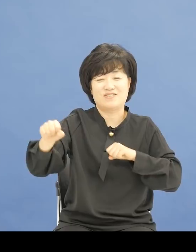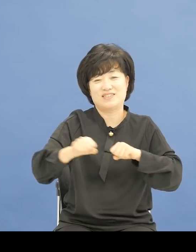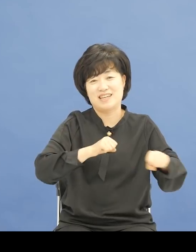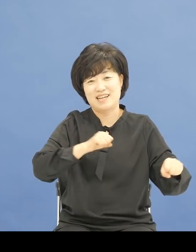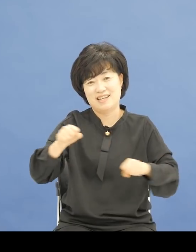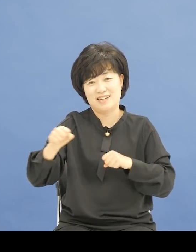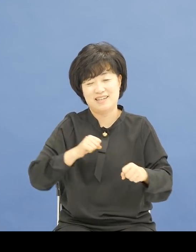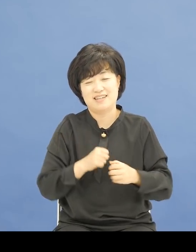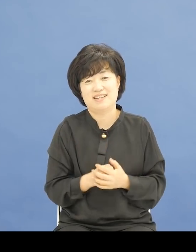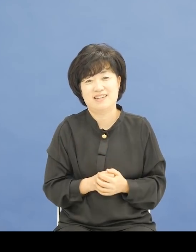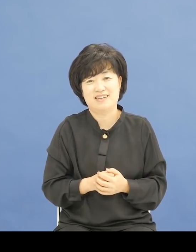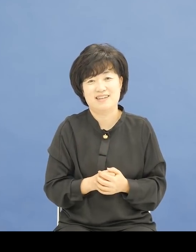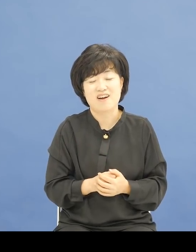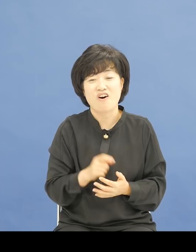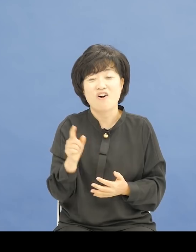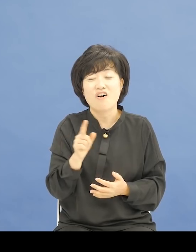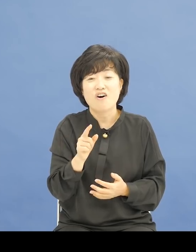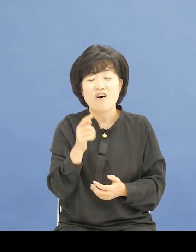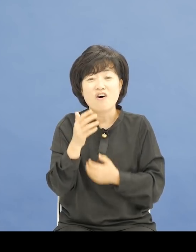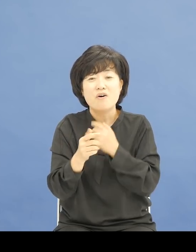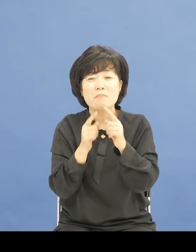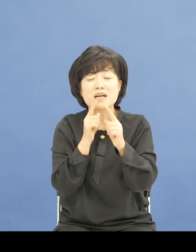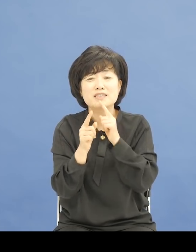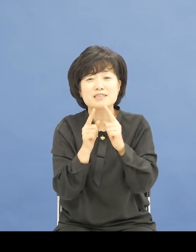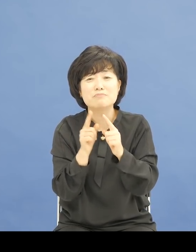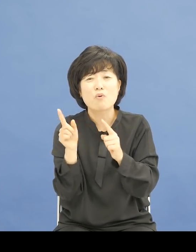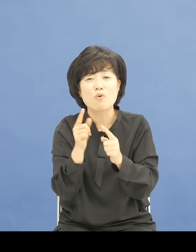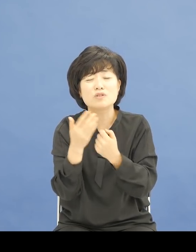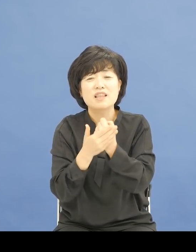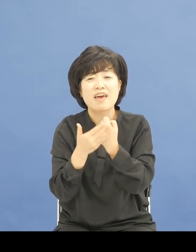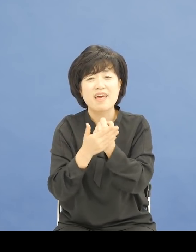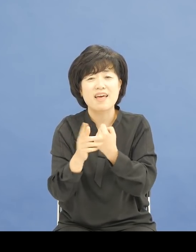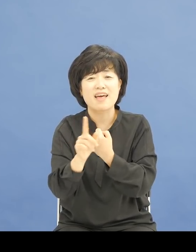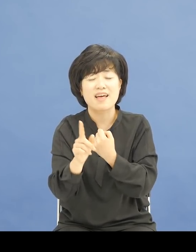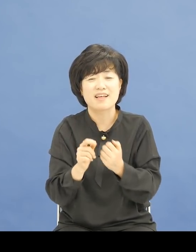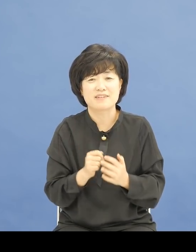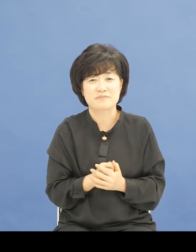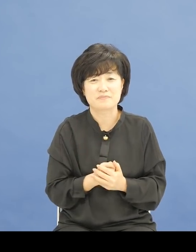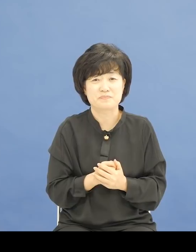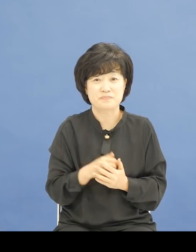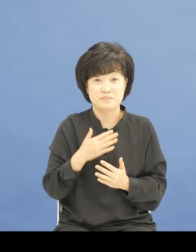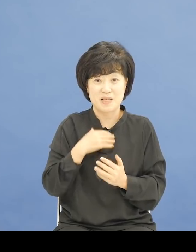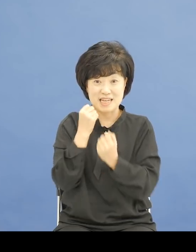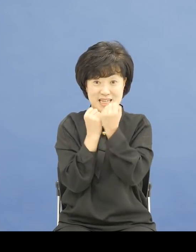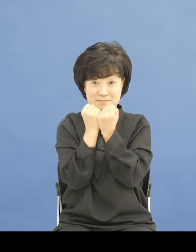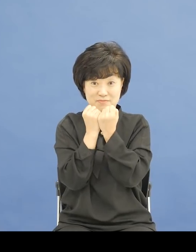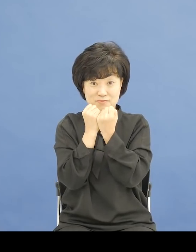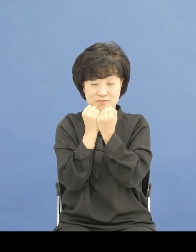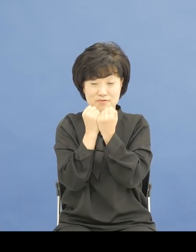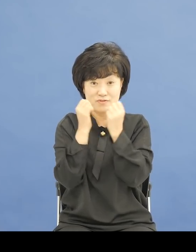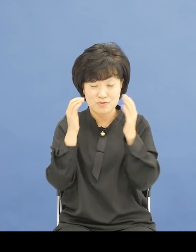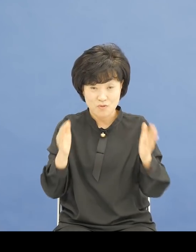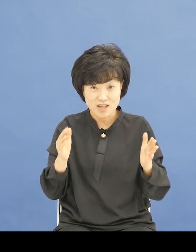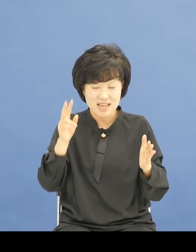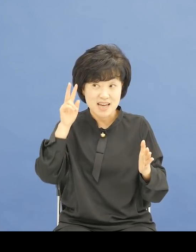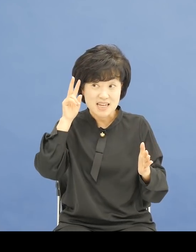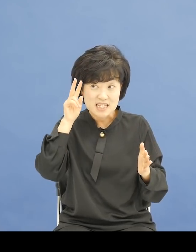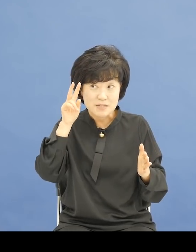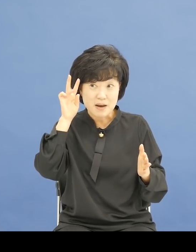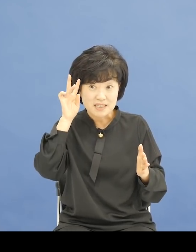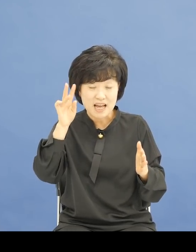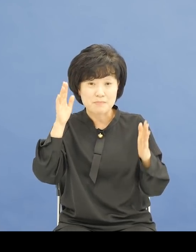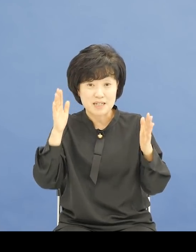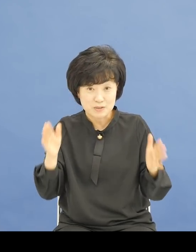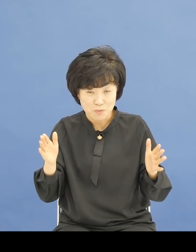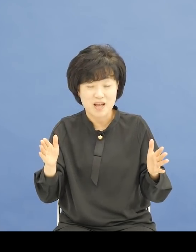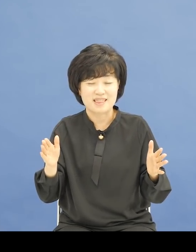살아서 역사하고 계신 것 같아요. 어떤 말씀들이 그렇게 큰 은혜가 되었던가요? 저희는 이제 캠프 2박 3일 캠프를 하면은